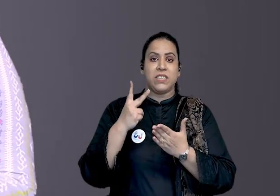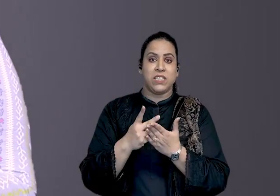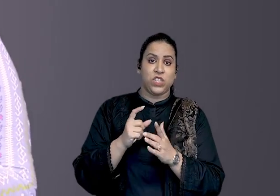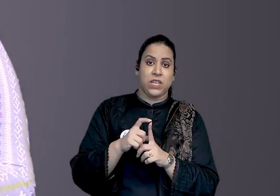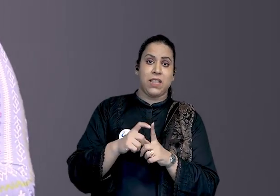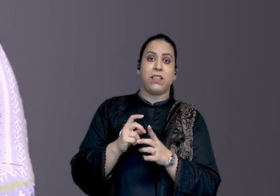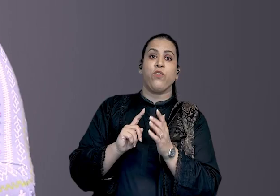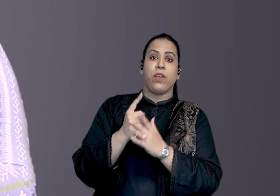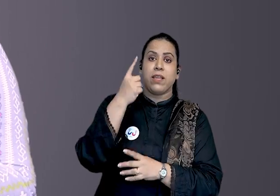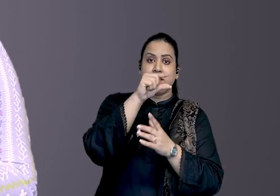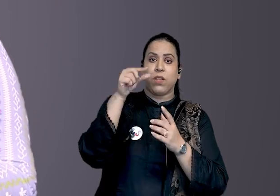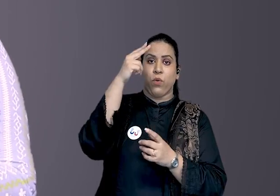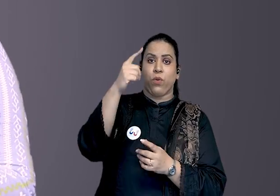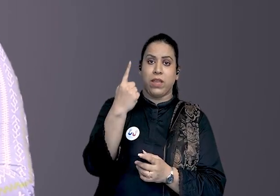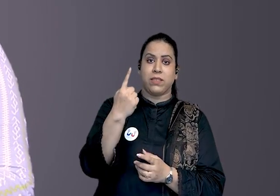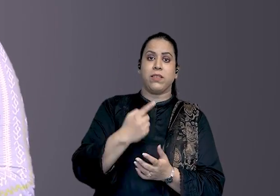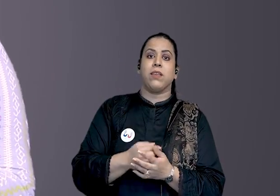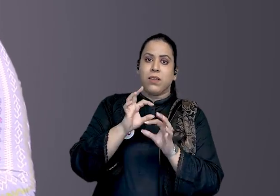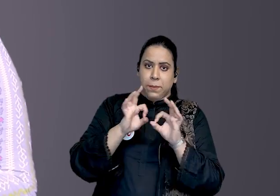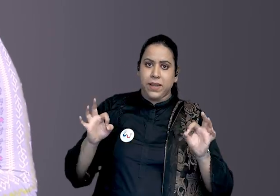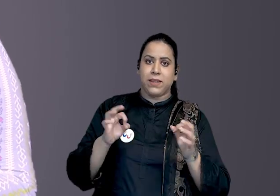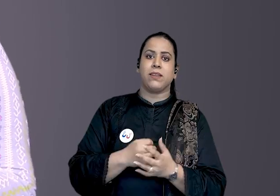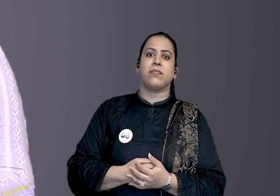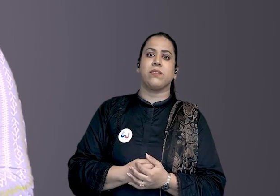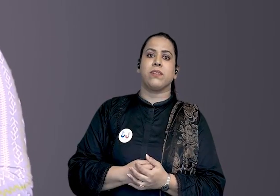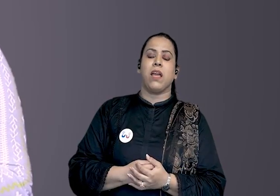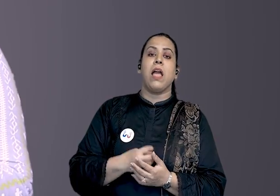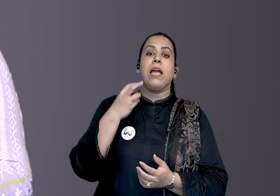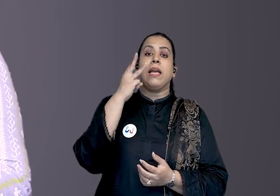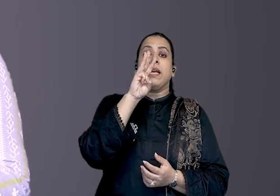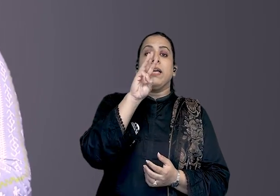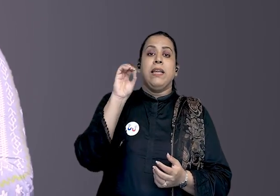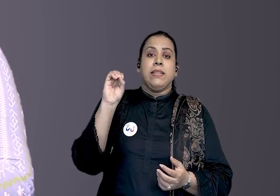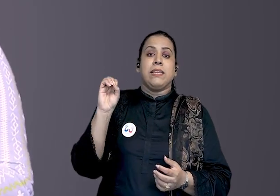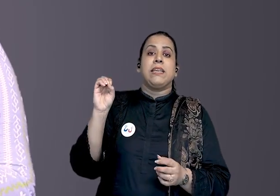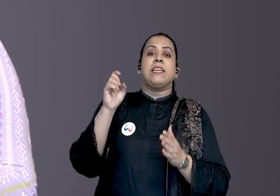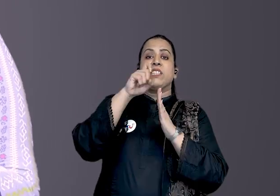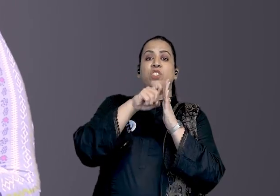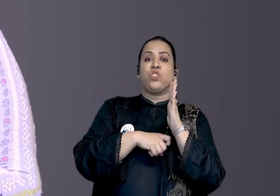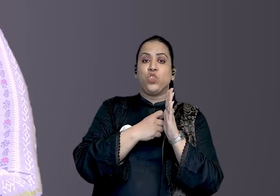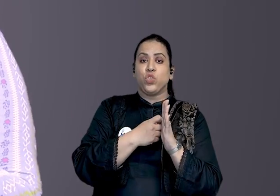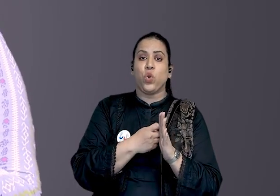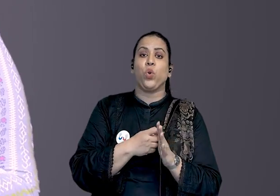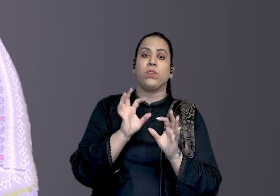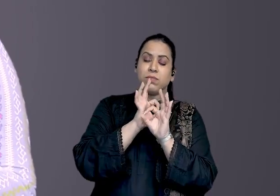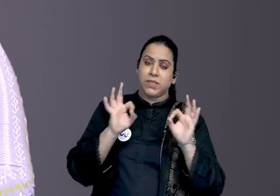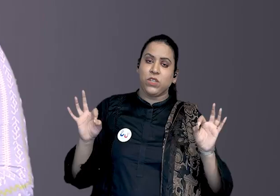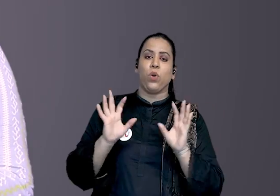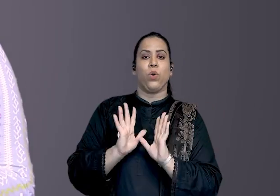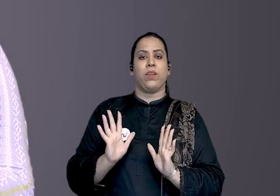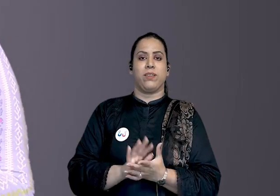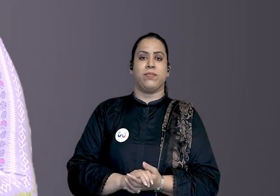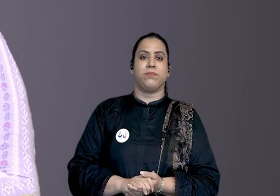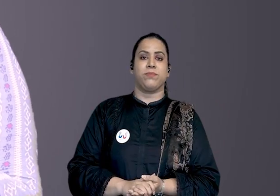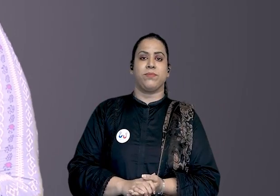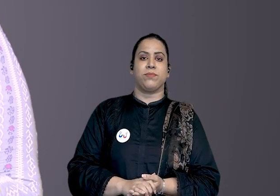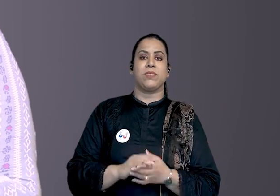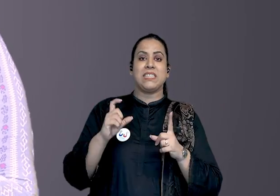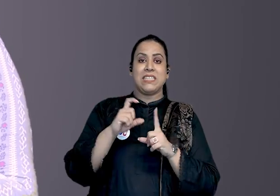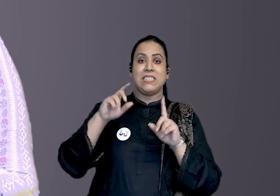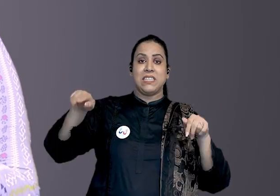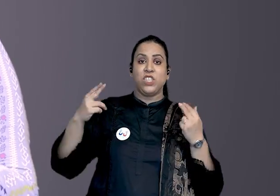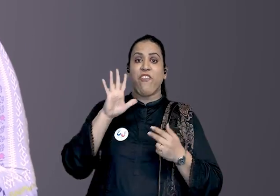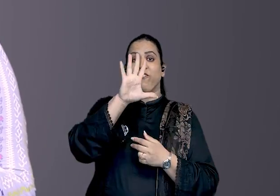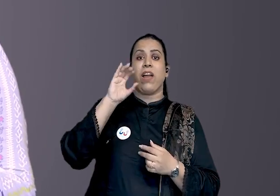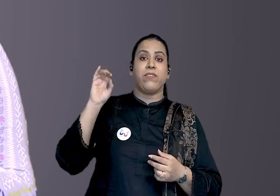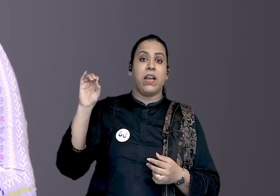इस वक्त हमने कंप्लीट किया है। 30 जून को वो कंप्लीट हो चुका हुआ है और उसमें वी वर सपोज टू डिजिटाइज़ 500,000